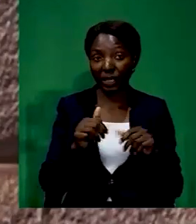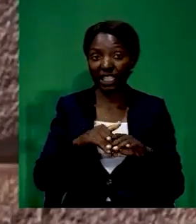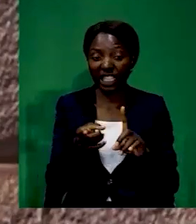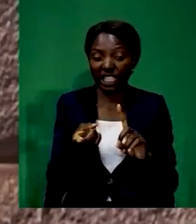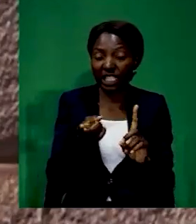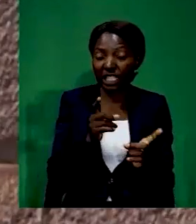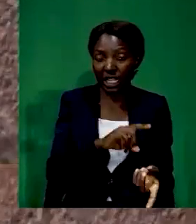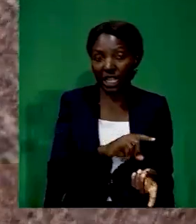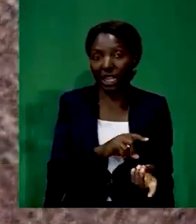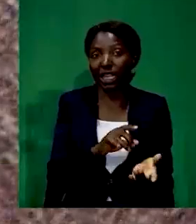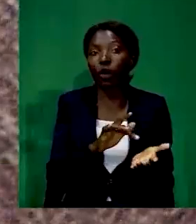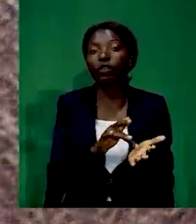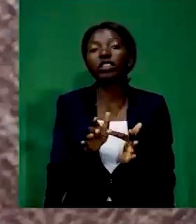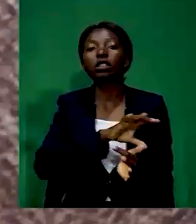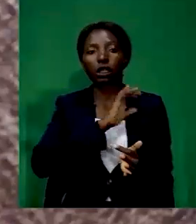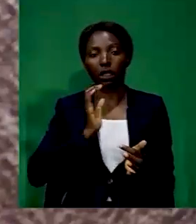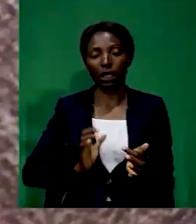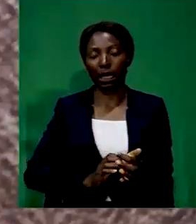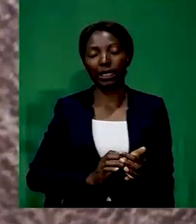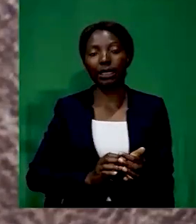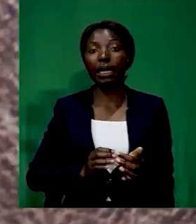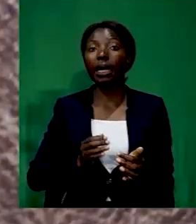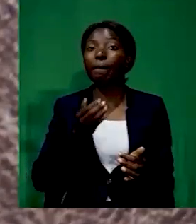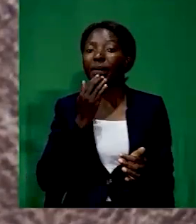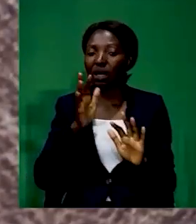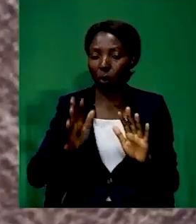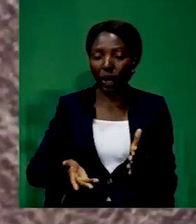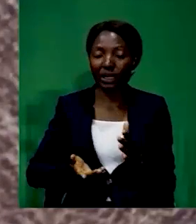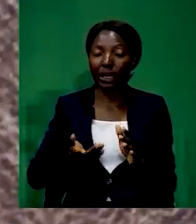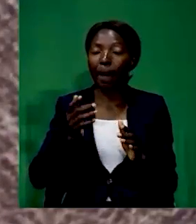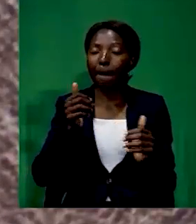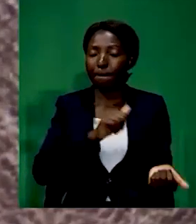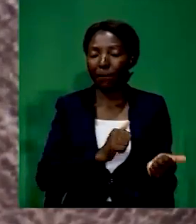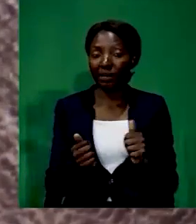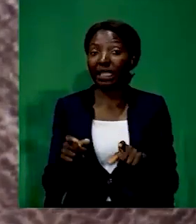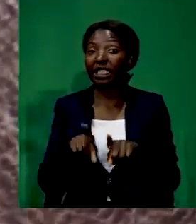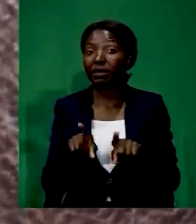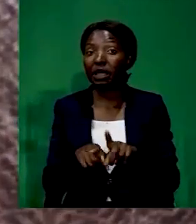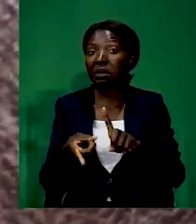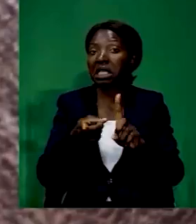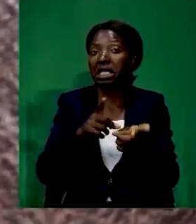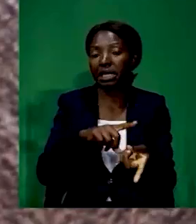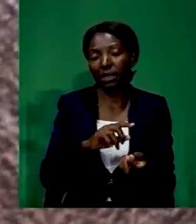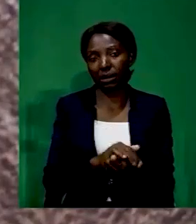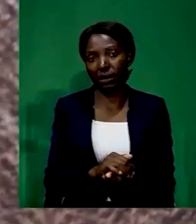murufu anoreveiko mavhesi aya. The symbol of baptism is dying.